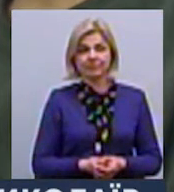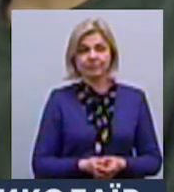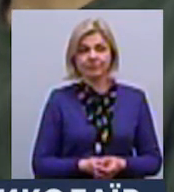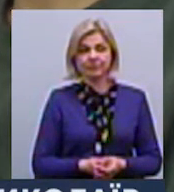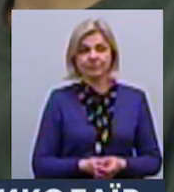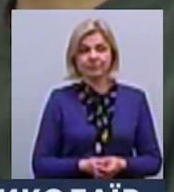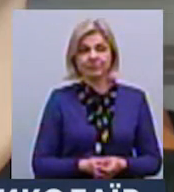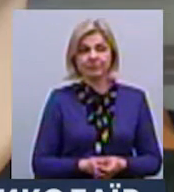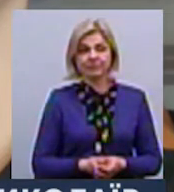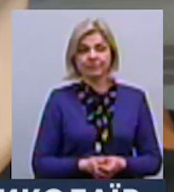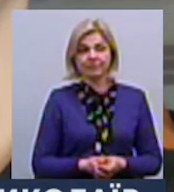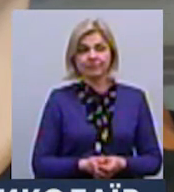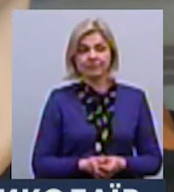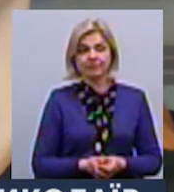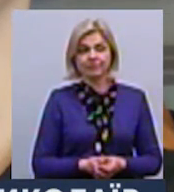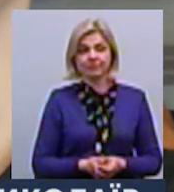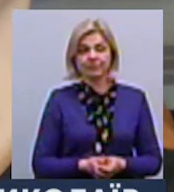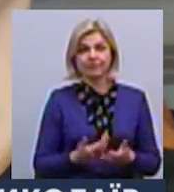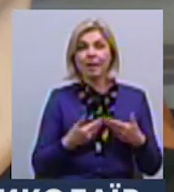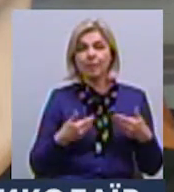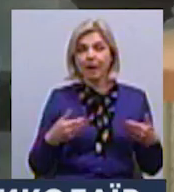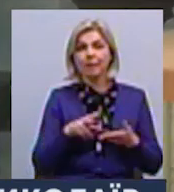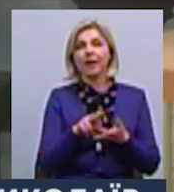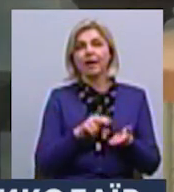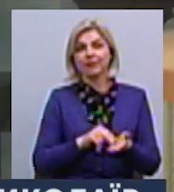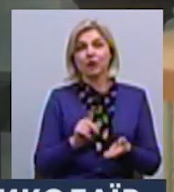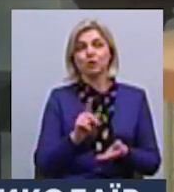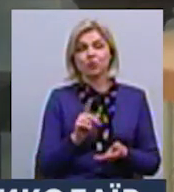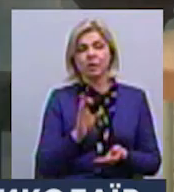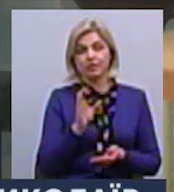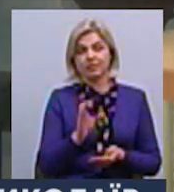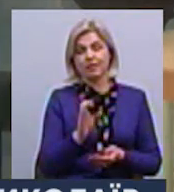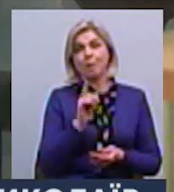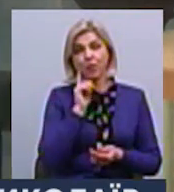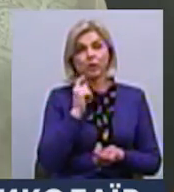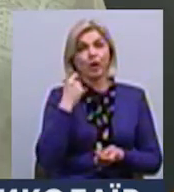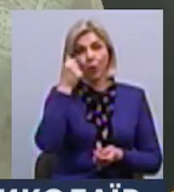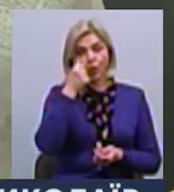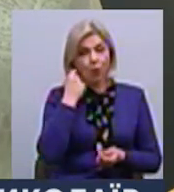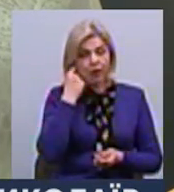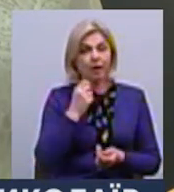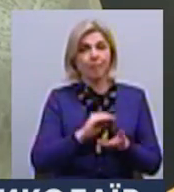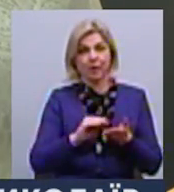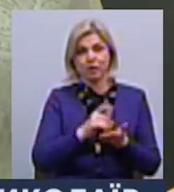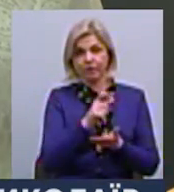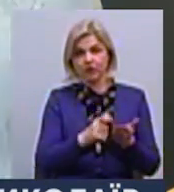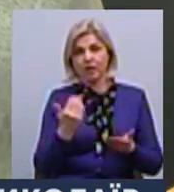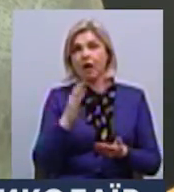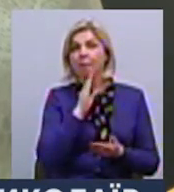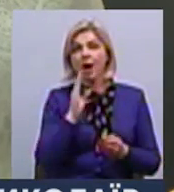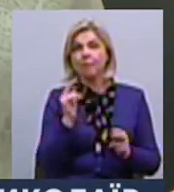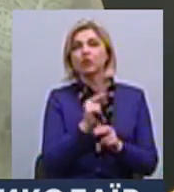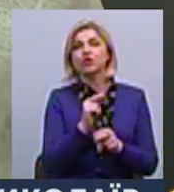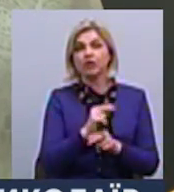Ми беремо приклад, що от вона з 8 років пише вірші, її мати навчила в 4 роки